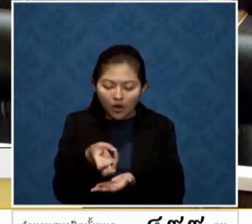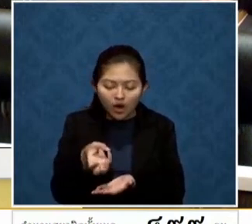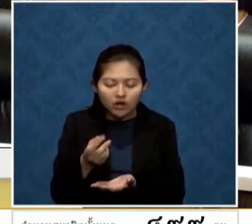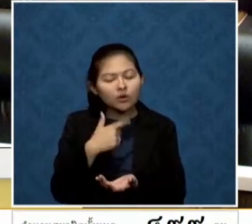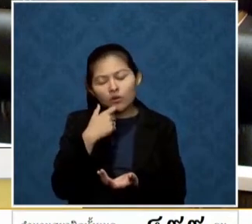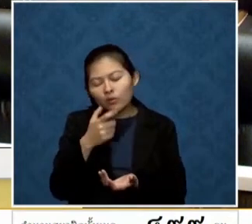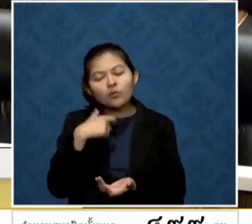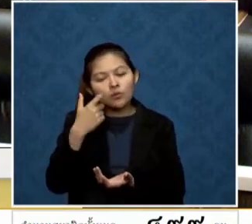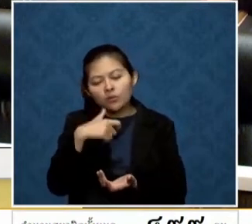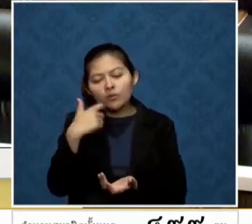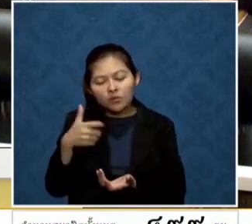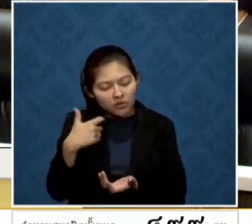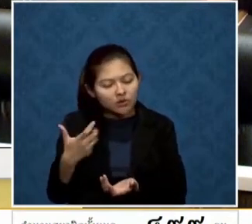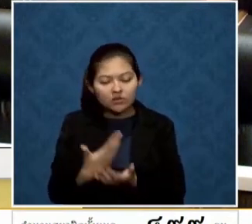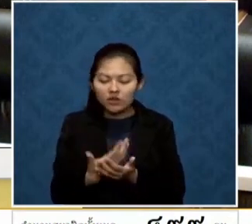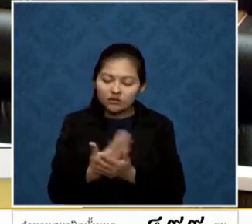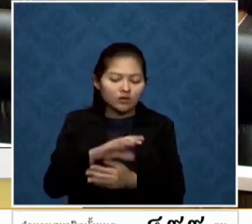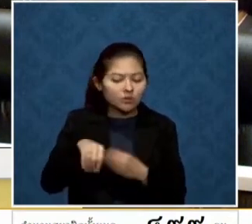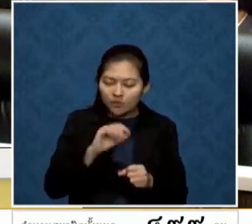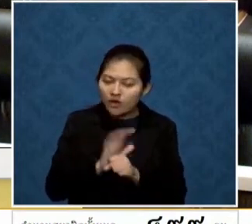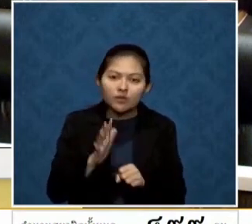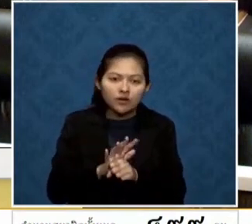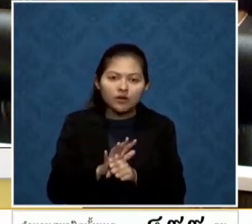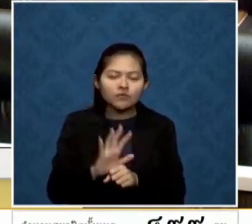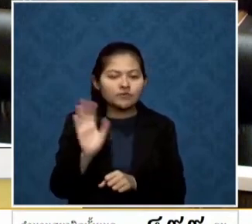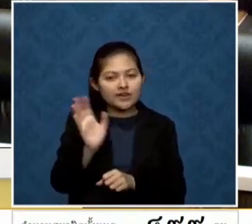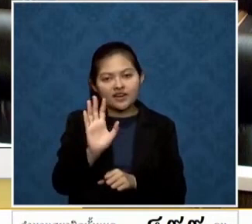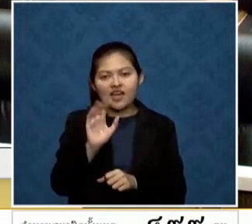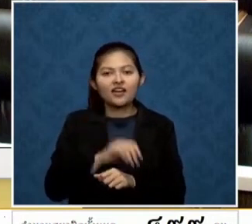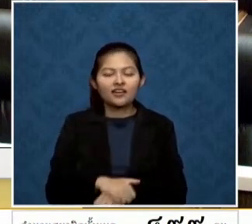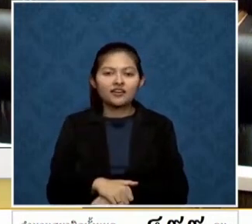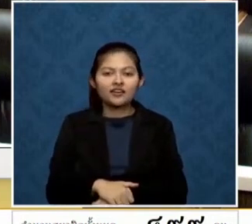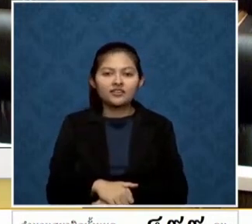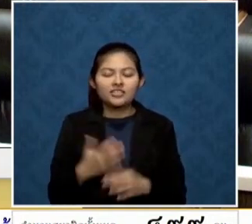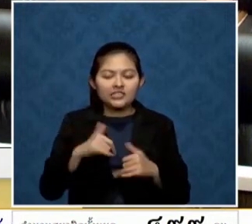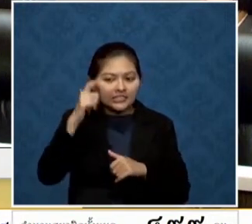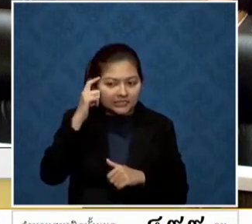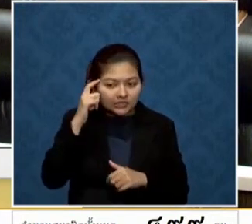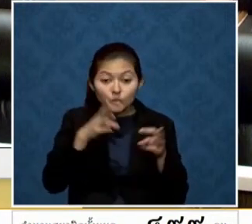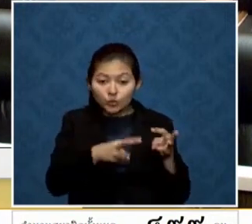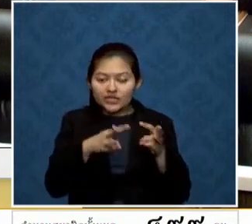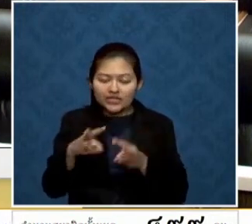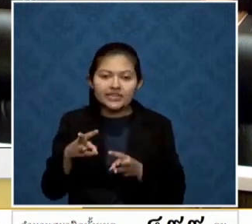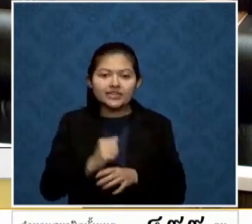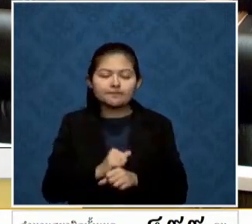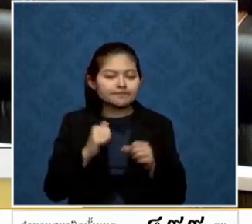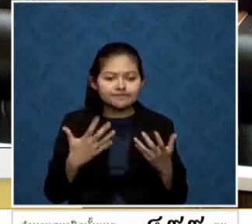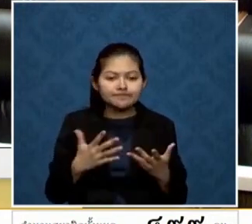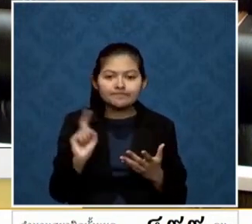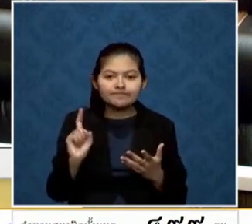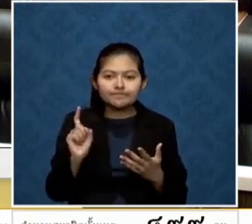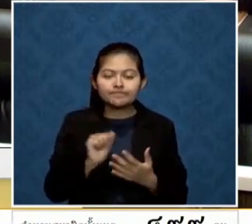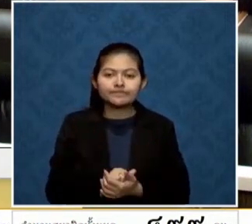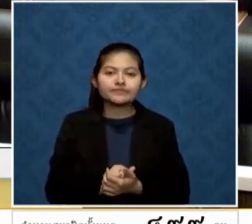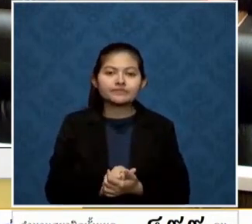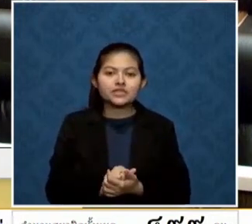บ่นได้แต่โทษเรื่องงบประมาณไม่พออย่างงั้นไม่พออย่างงนี้มันไม่ได้แน่นอนอยู่แล้วครับเราหาต้องหาวิธีทำยังไงให้